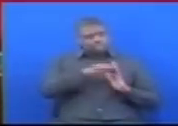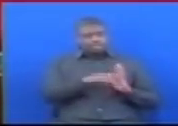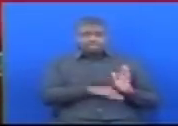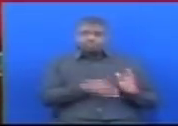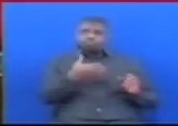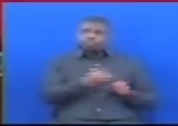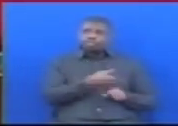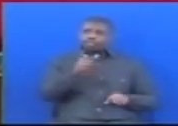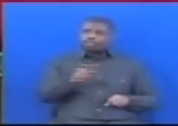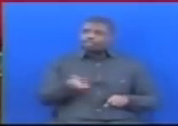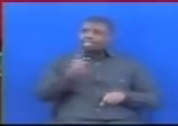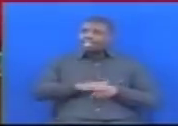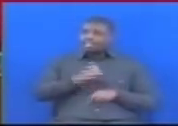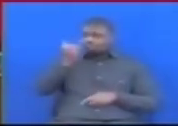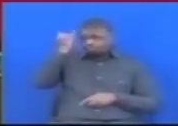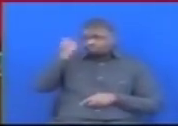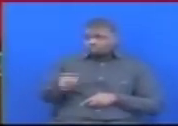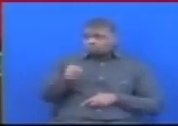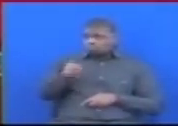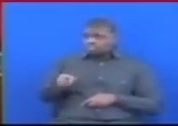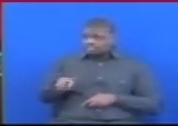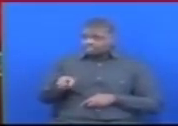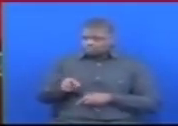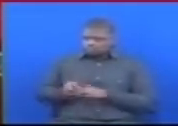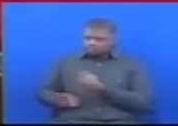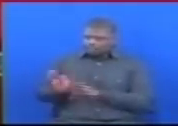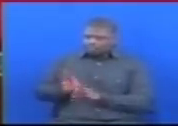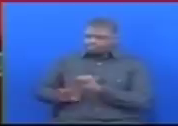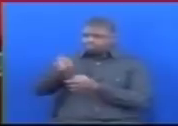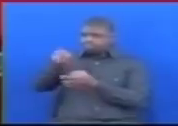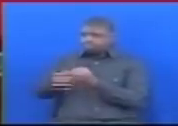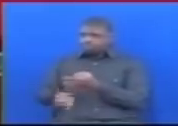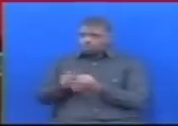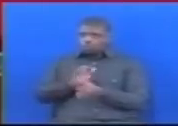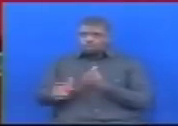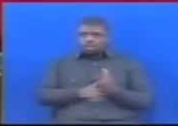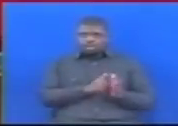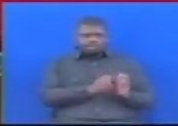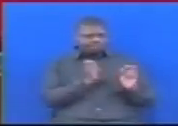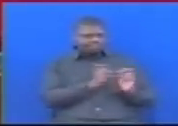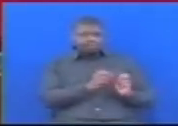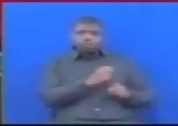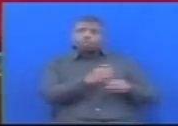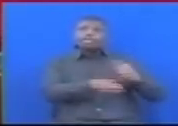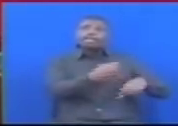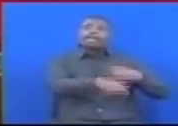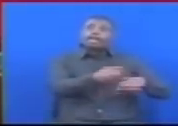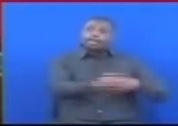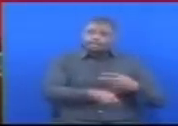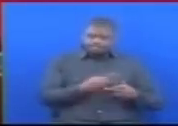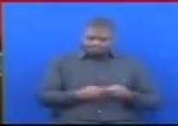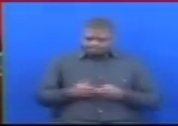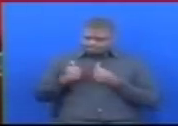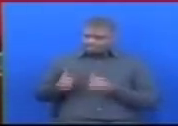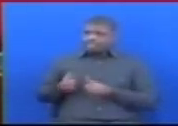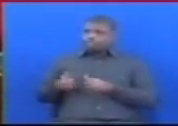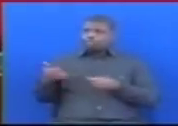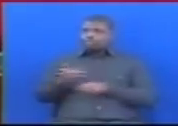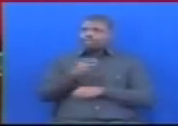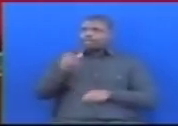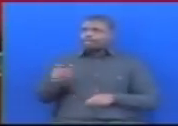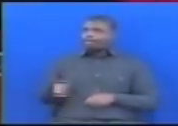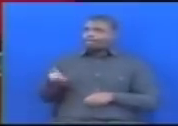mtaalamu mshauri atakayefanya upembuzi yakinifu, usanifu wa kina na uandaaji wa makablasha ya sabuni zinaendelea. Matarajio ni mtaalamu mshauri